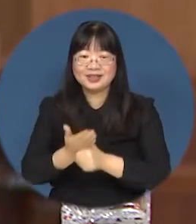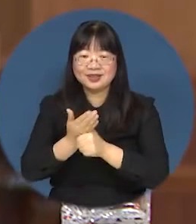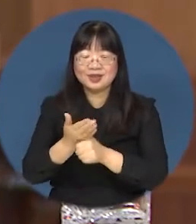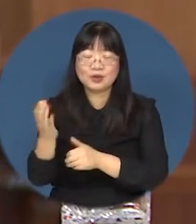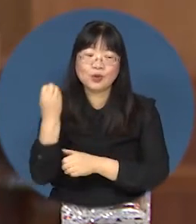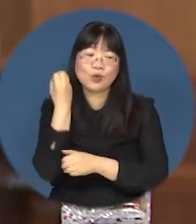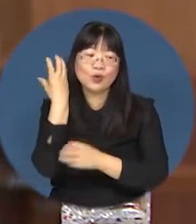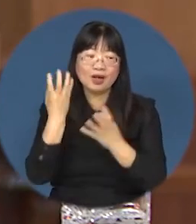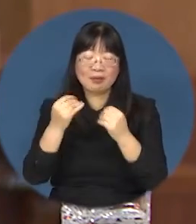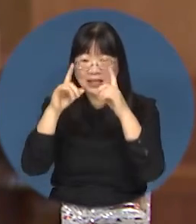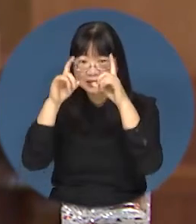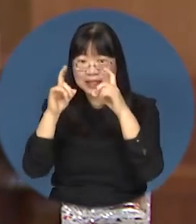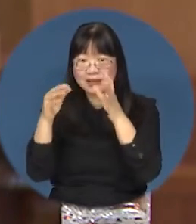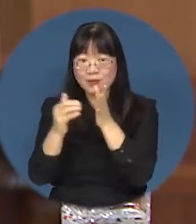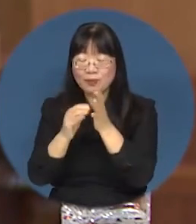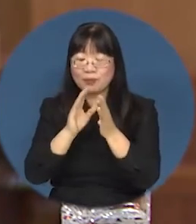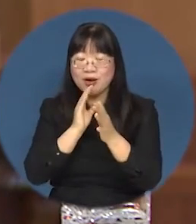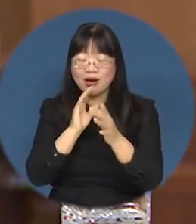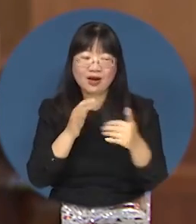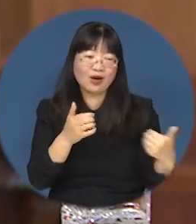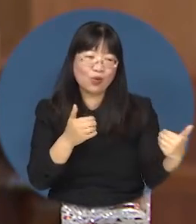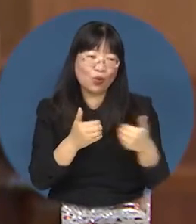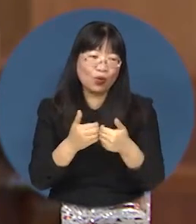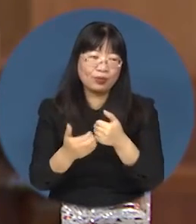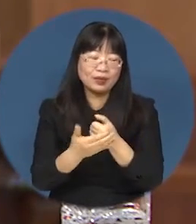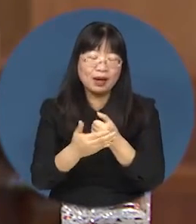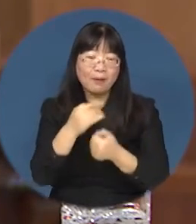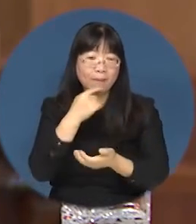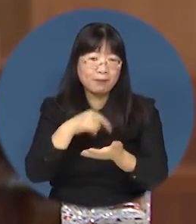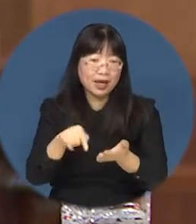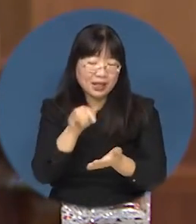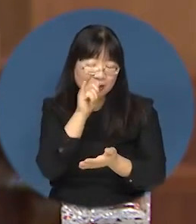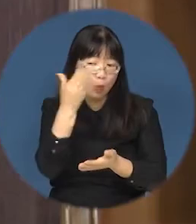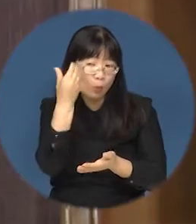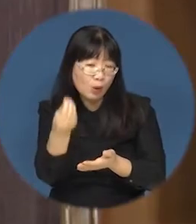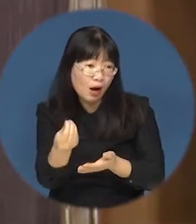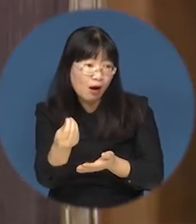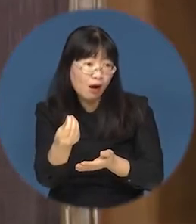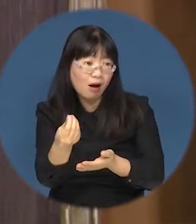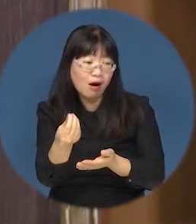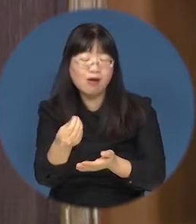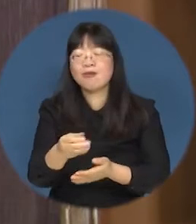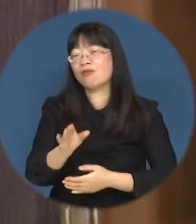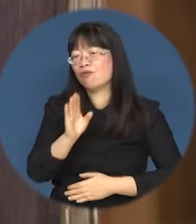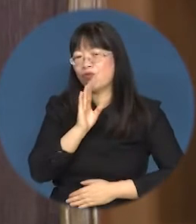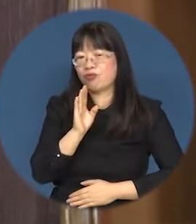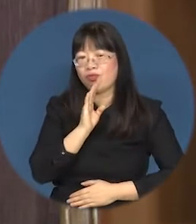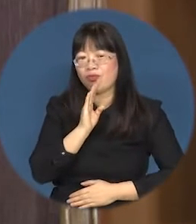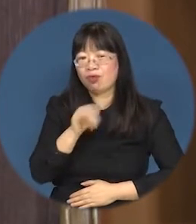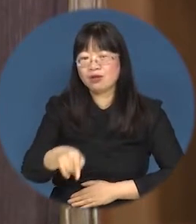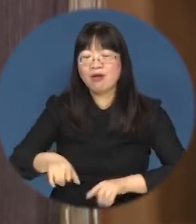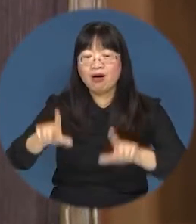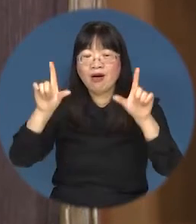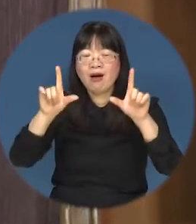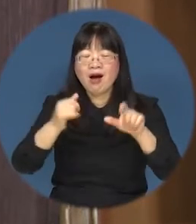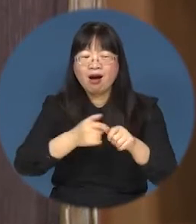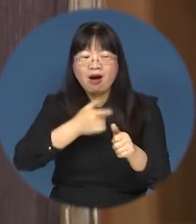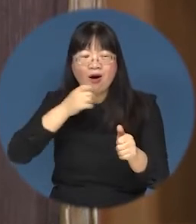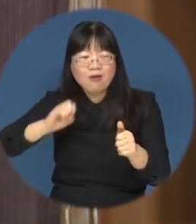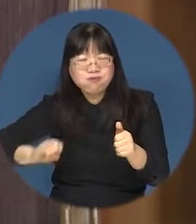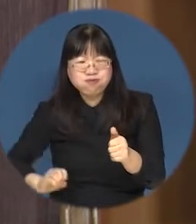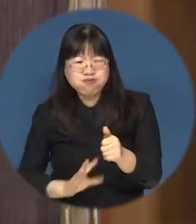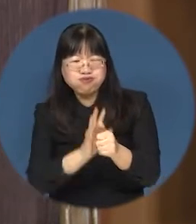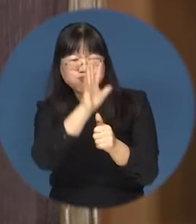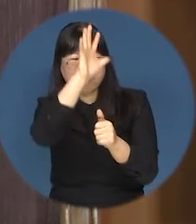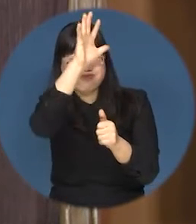고래를 많이 찍으셨을 텐데 네. 혹시 공격당해서 뭐 피해 입은 그런 것도 보시죠? 아, 맞습니다. 이제 그날은 굉장히 파도가